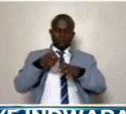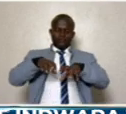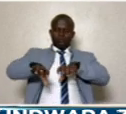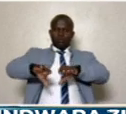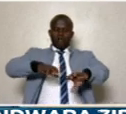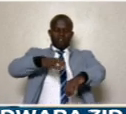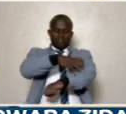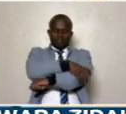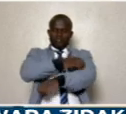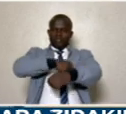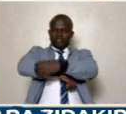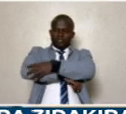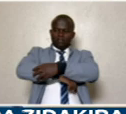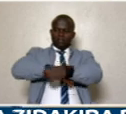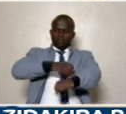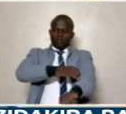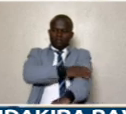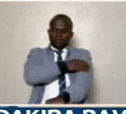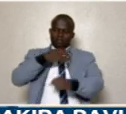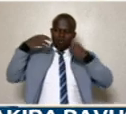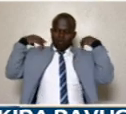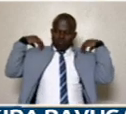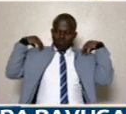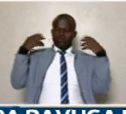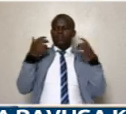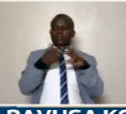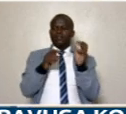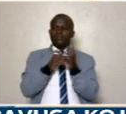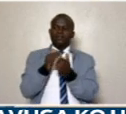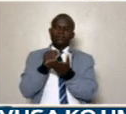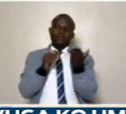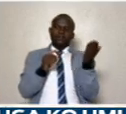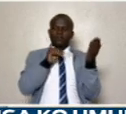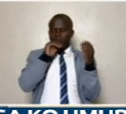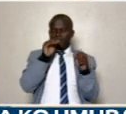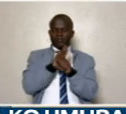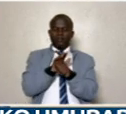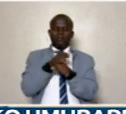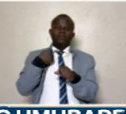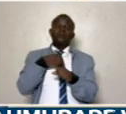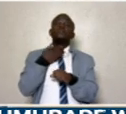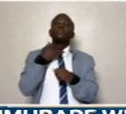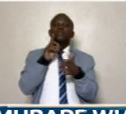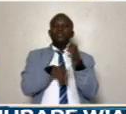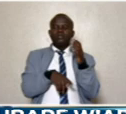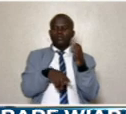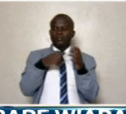matako, mu ntugu, ariko nabwo bitari cyane. Icyo twifuza ni uko